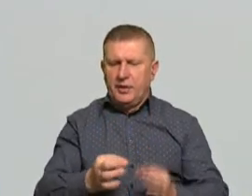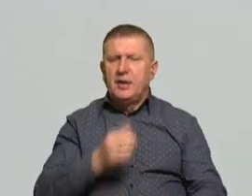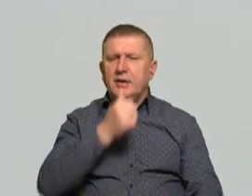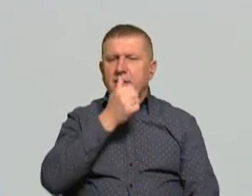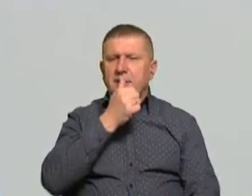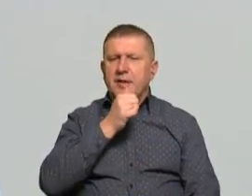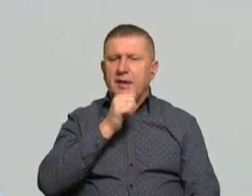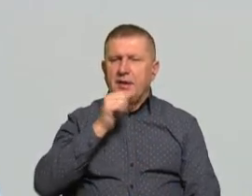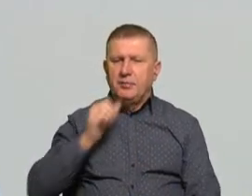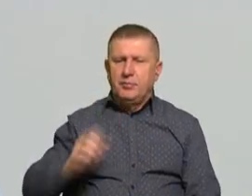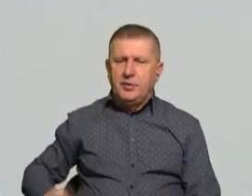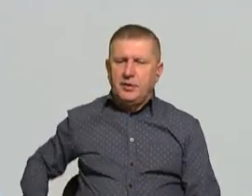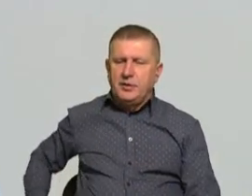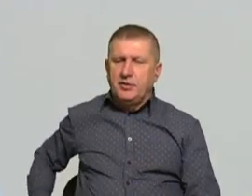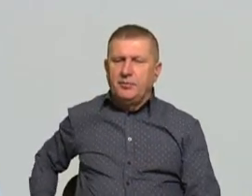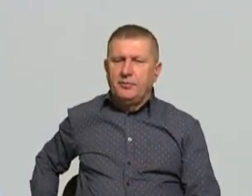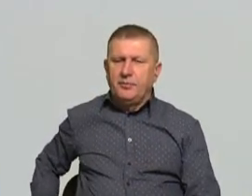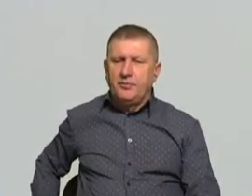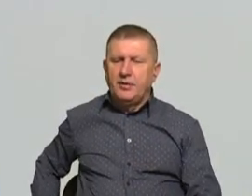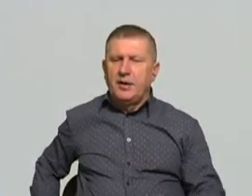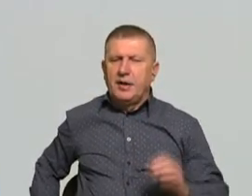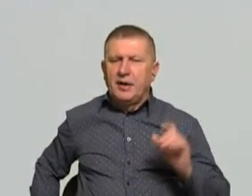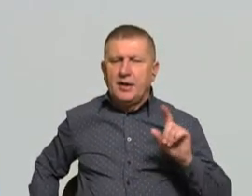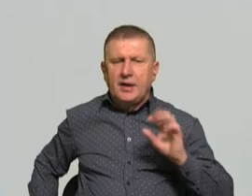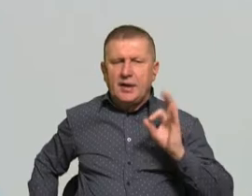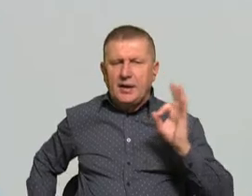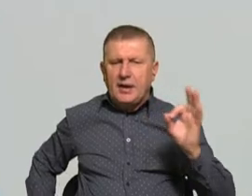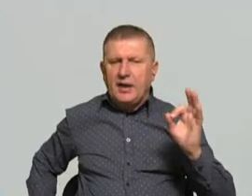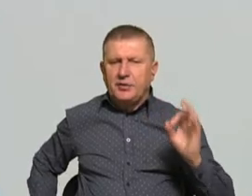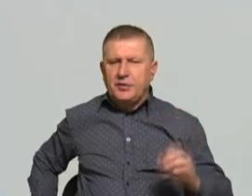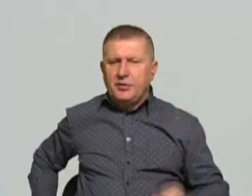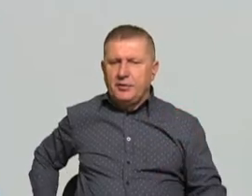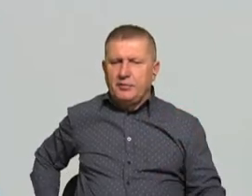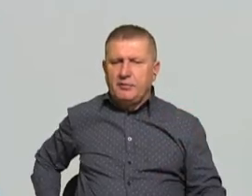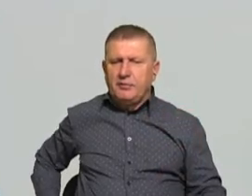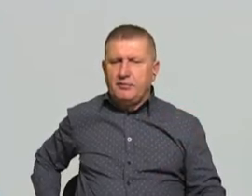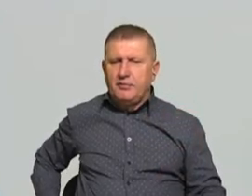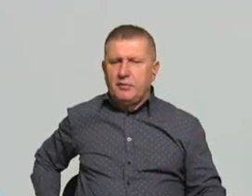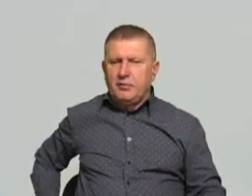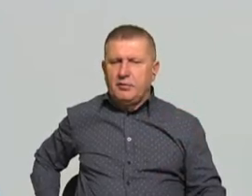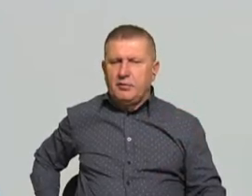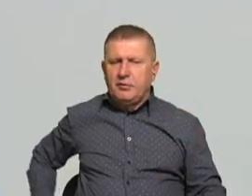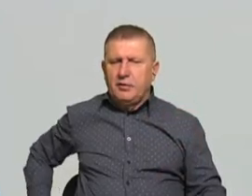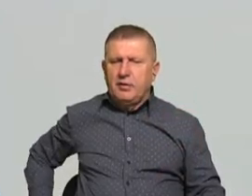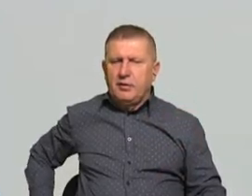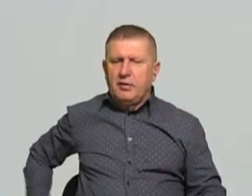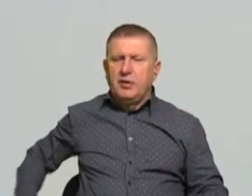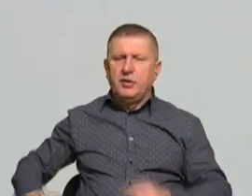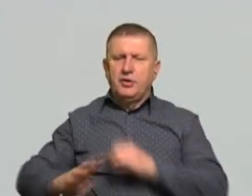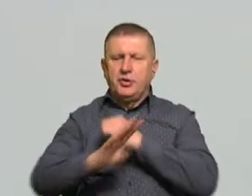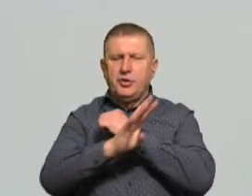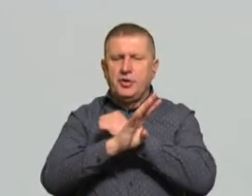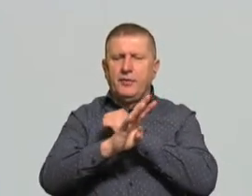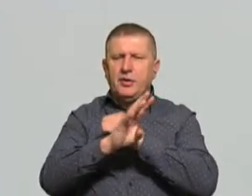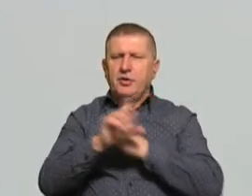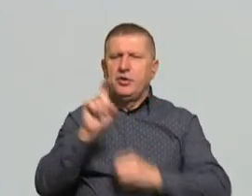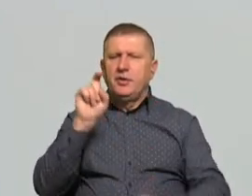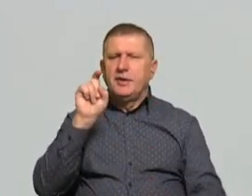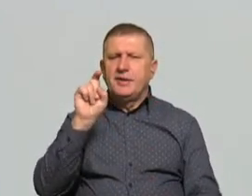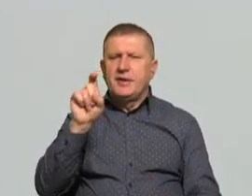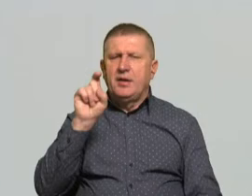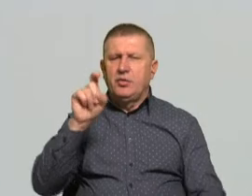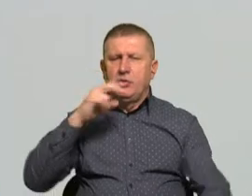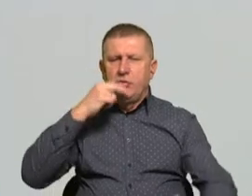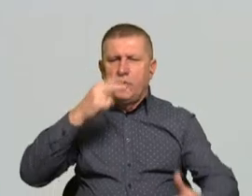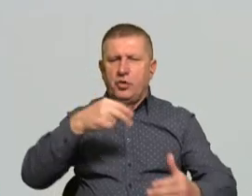tajemnicą. Każdy kandydat usłyszy to samo pytanie i będzie miał tyle samo czasu na udzielenie odpowiedzi. Jest to 90 sekund.